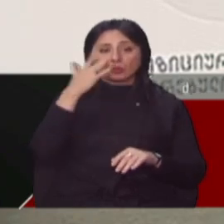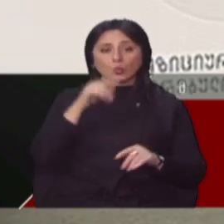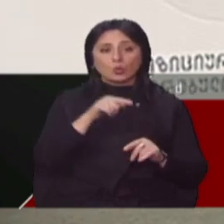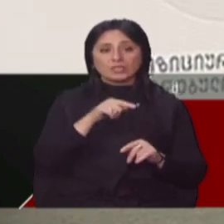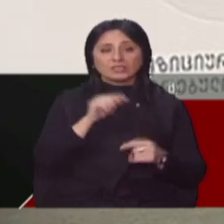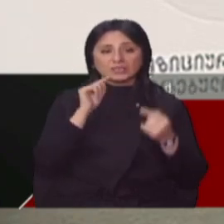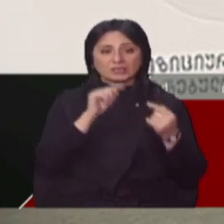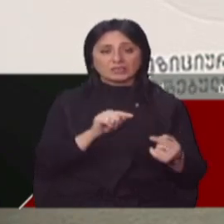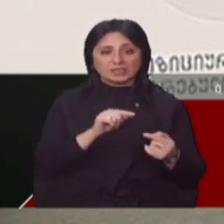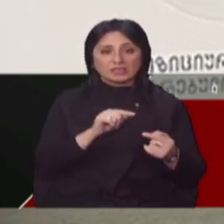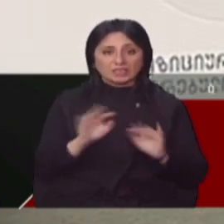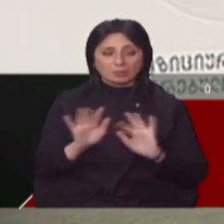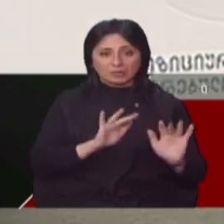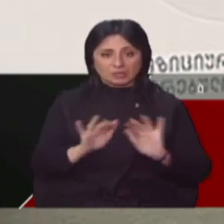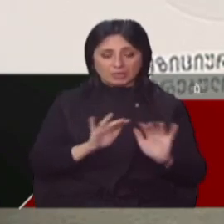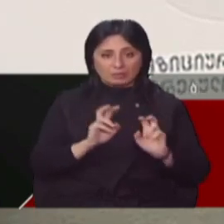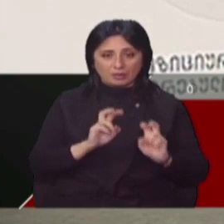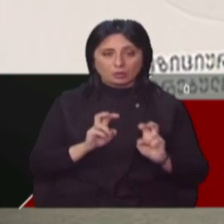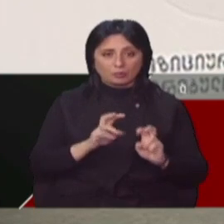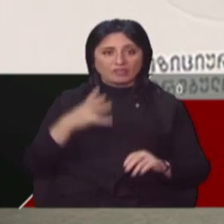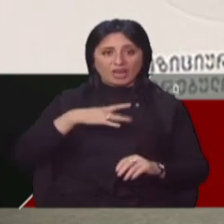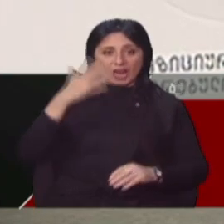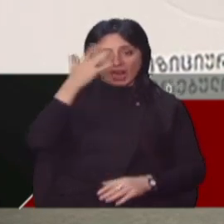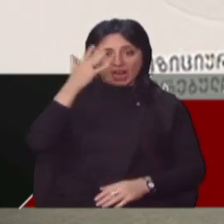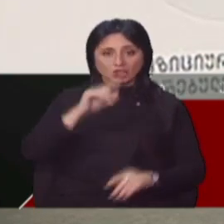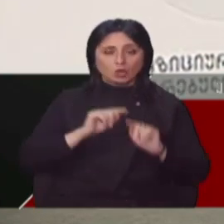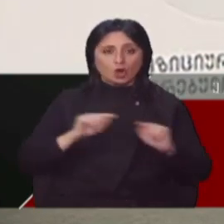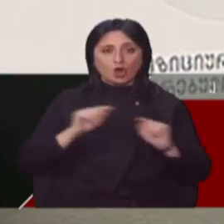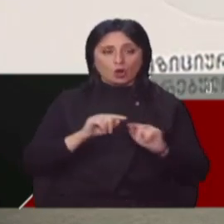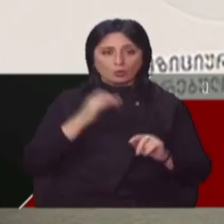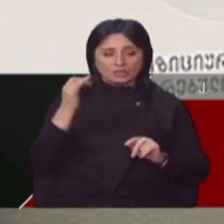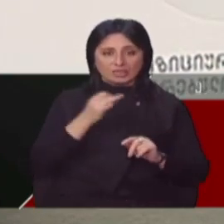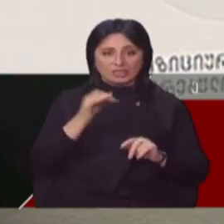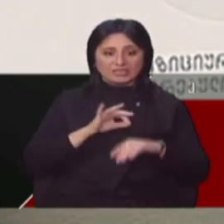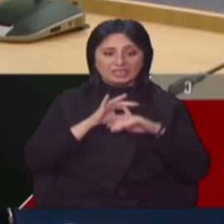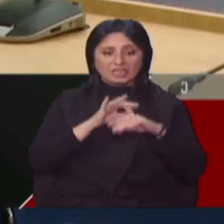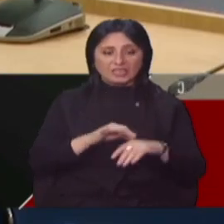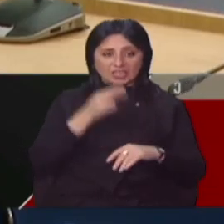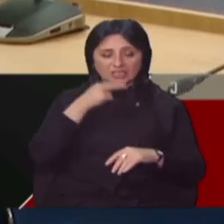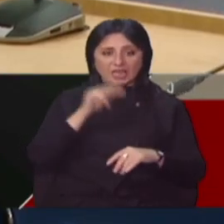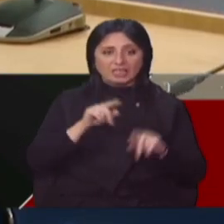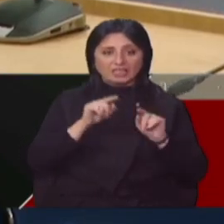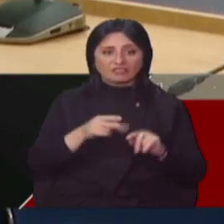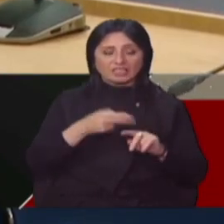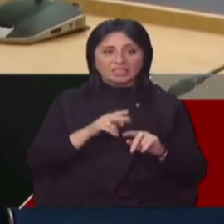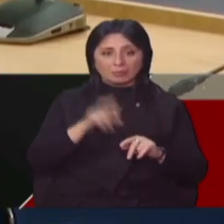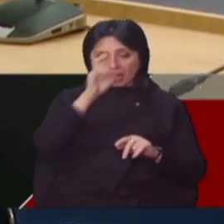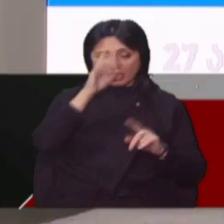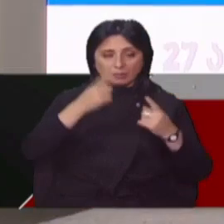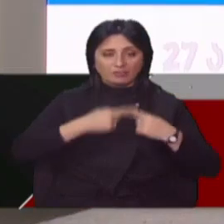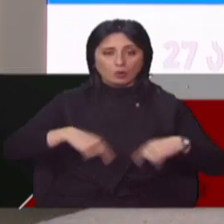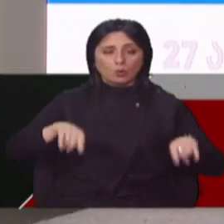ოცნების საწინააღმდეგო საქმიანობას. ქართული ოცნება ოპოზიციური ინტერესების გატარებაში ადანაშაულებს იმ